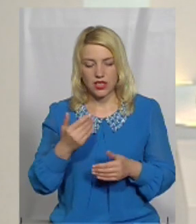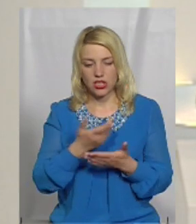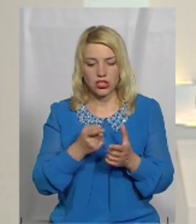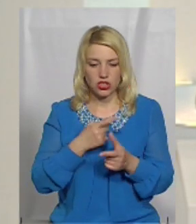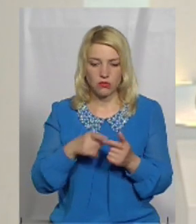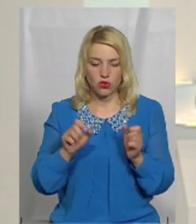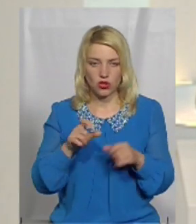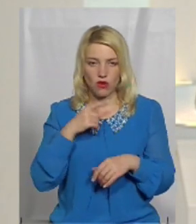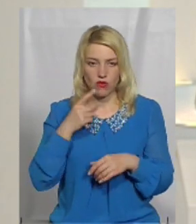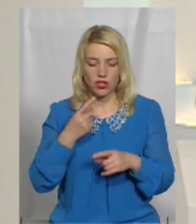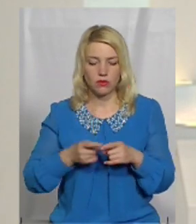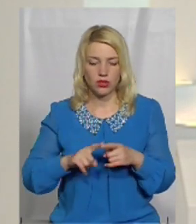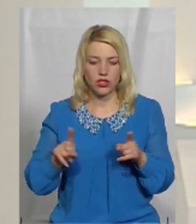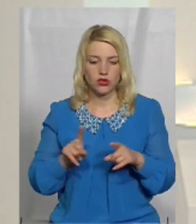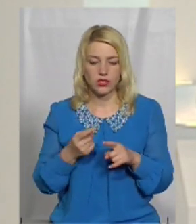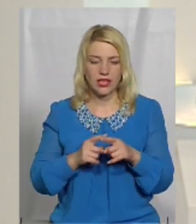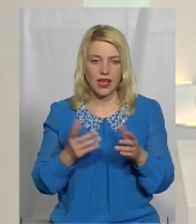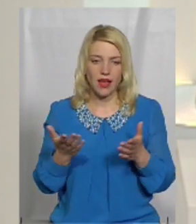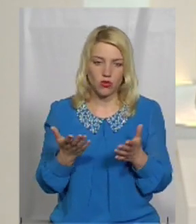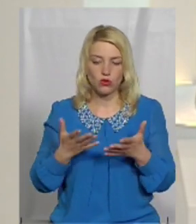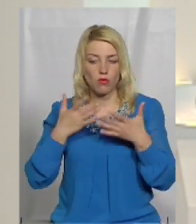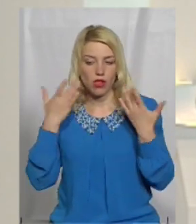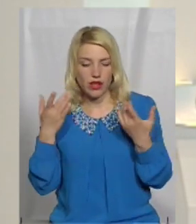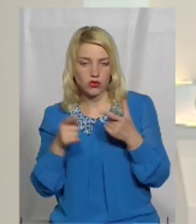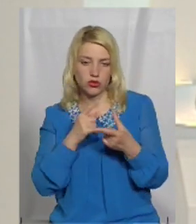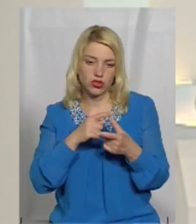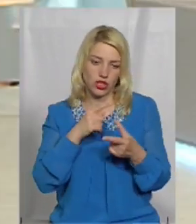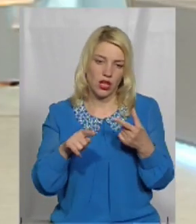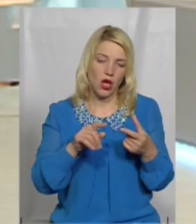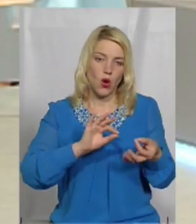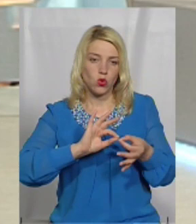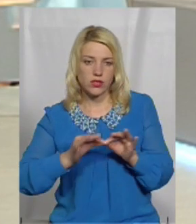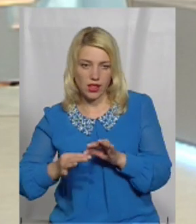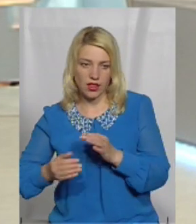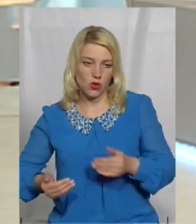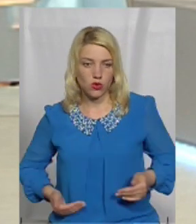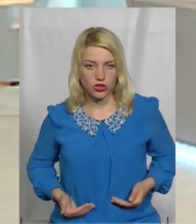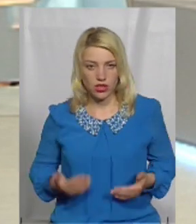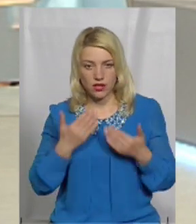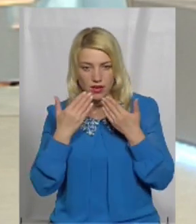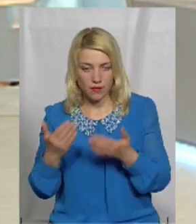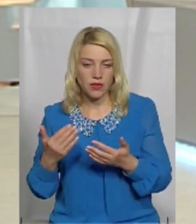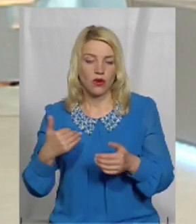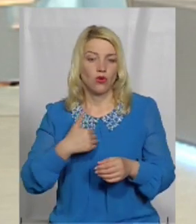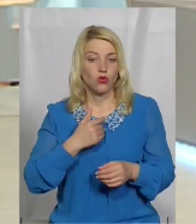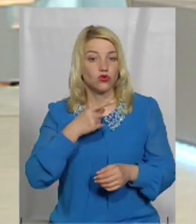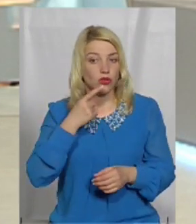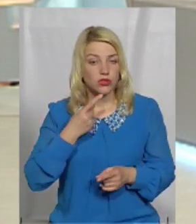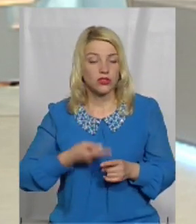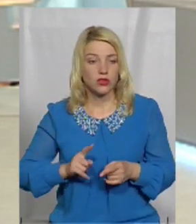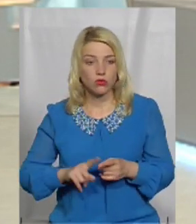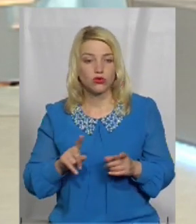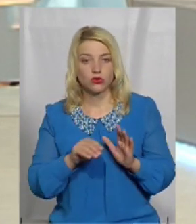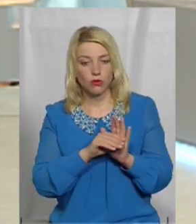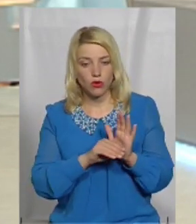можна говорити про те, що це якось полегшило або навпаки ускладнило життя? Ну, хочу наголосити на тому, що